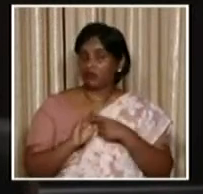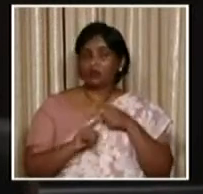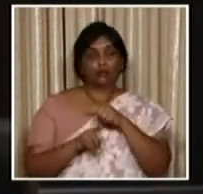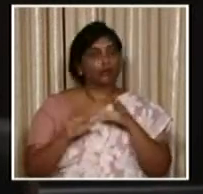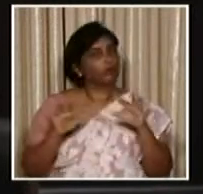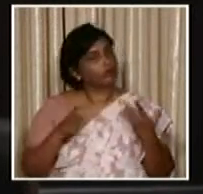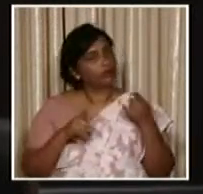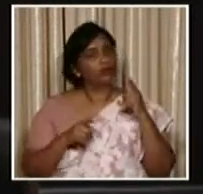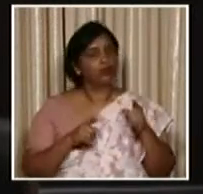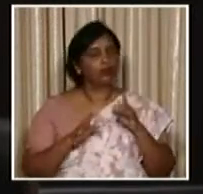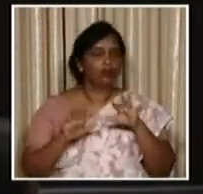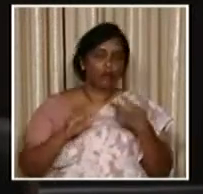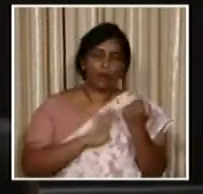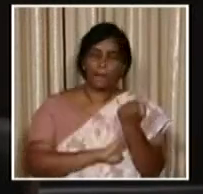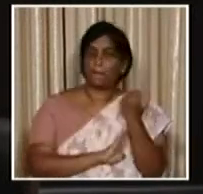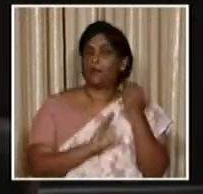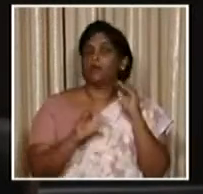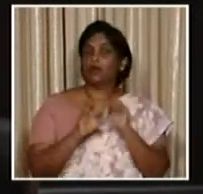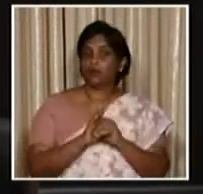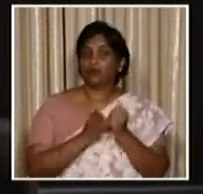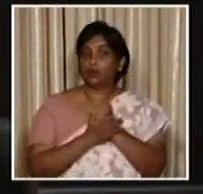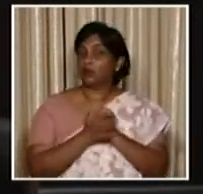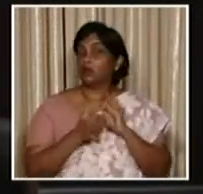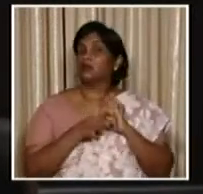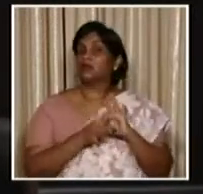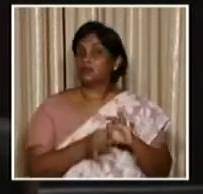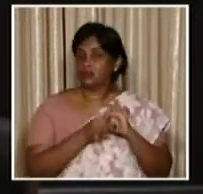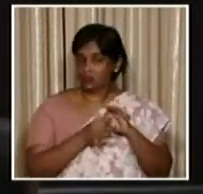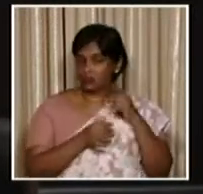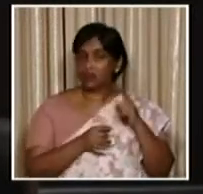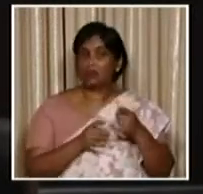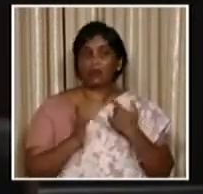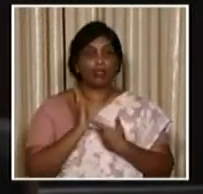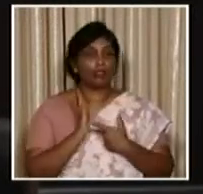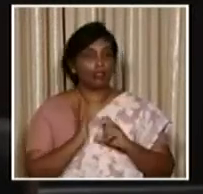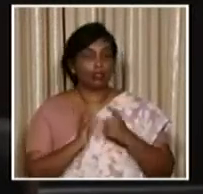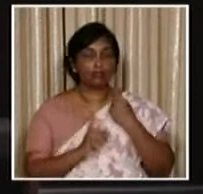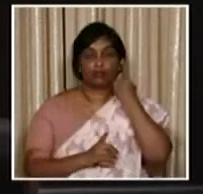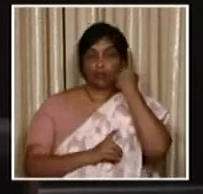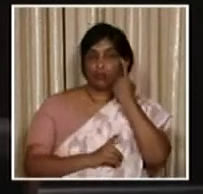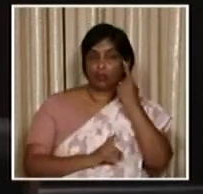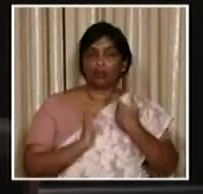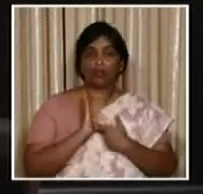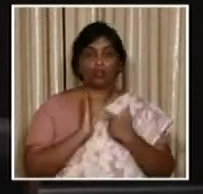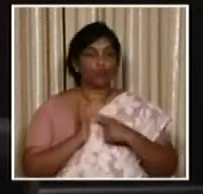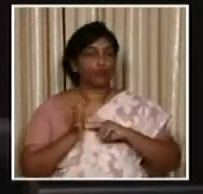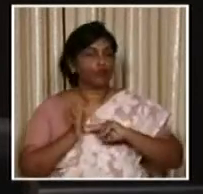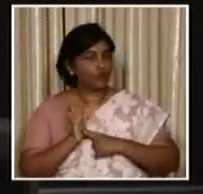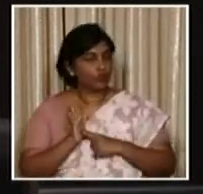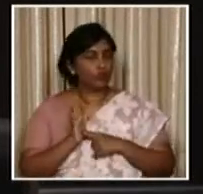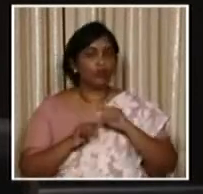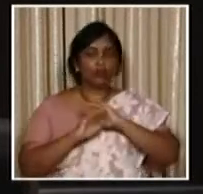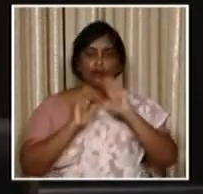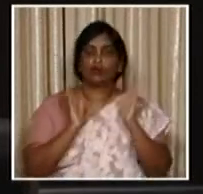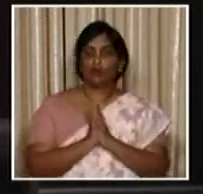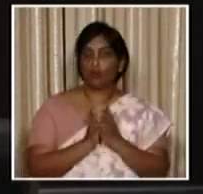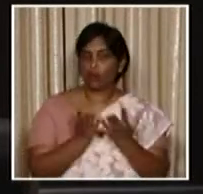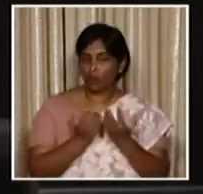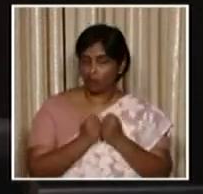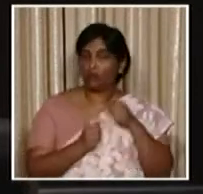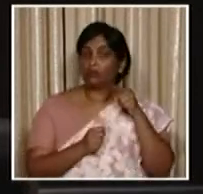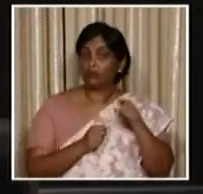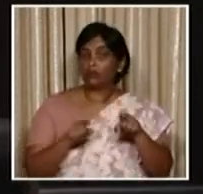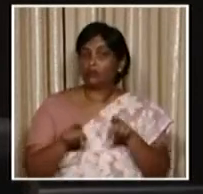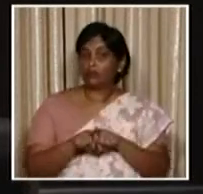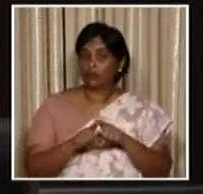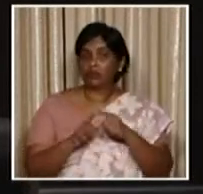එහෙම නැත්නම් කවුරු බලයේ හිටියත් ඒ සම්බන්ධතා වලට ඒ තාක්ෂණික දැනීම තාක්ෂණික උපකරණ ඒ සියල්ල අවශ්‍ය වෙනවා